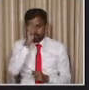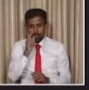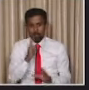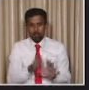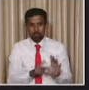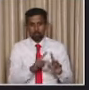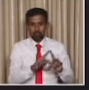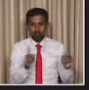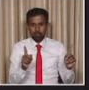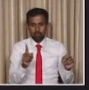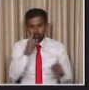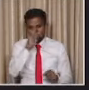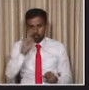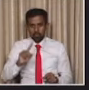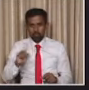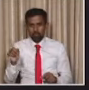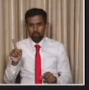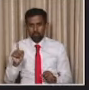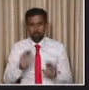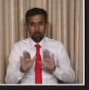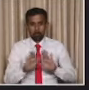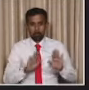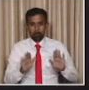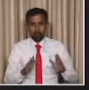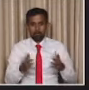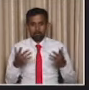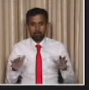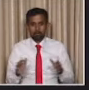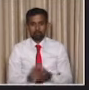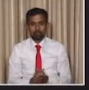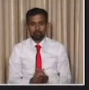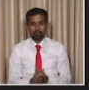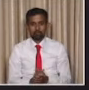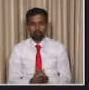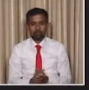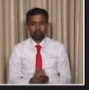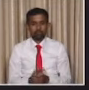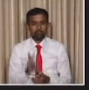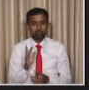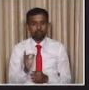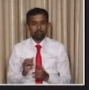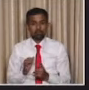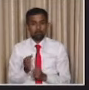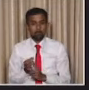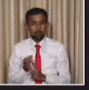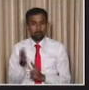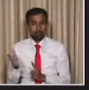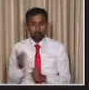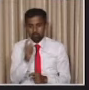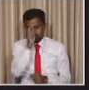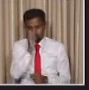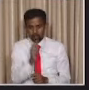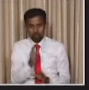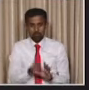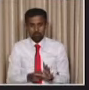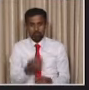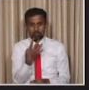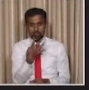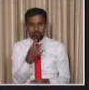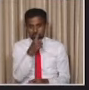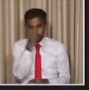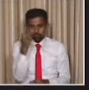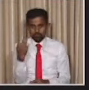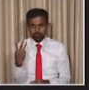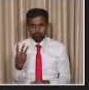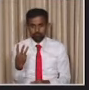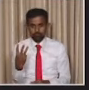10 maasa 10k perata palane karala thibenawa Ranasinghe Premadasa janadhipathituma avurudu 4 maasa